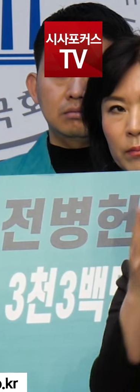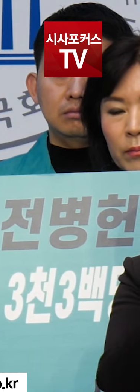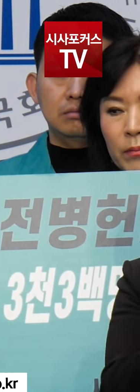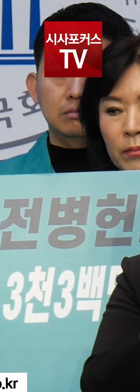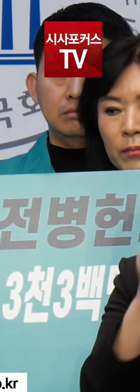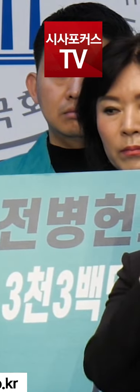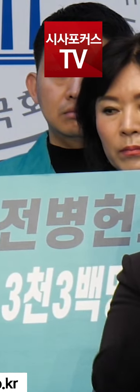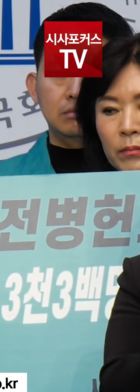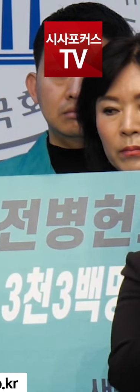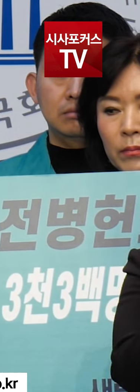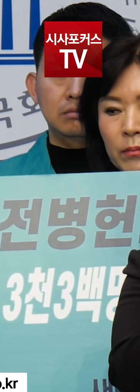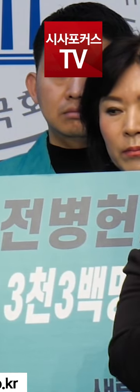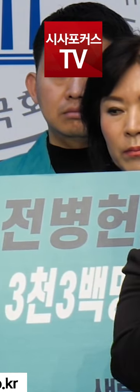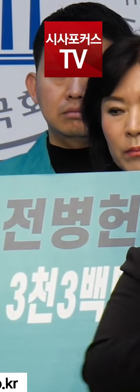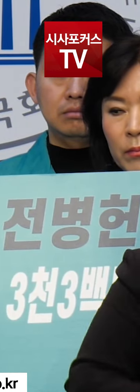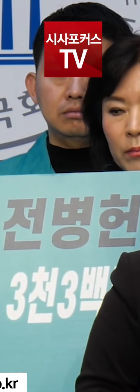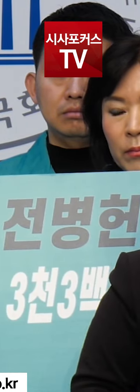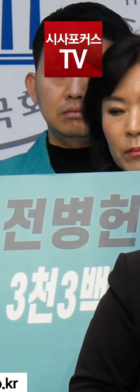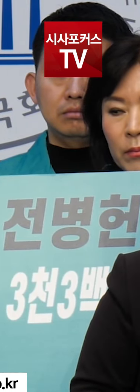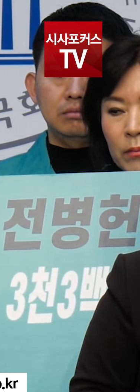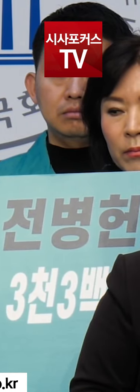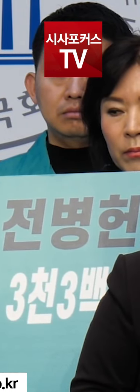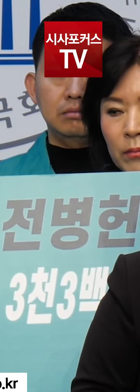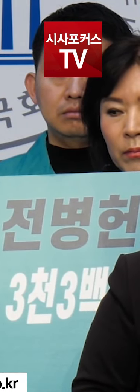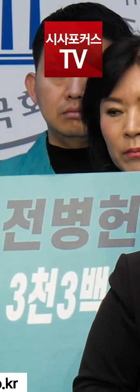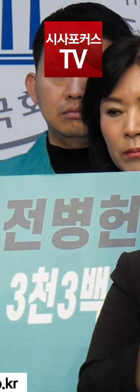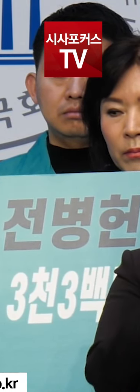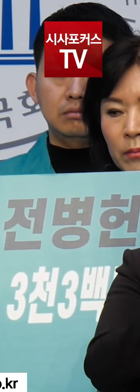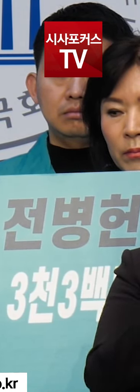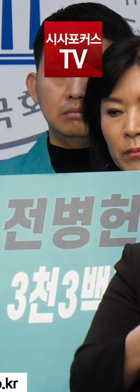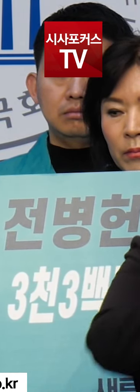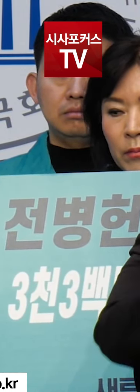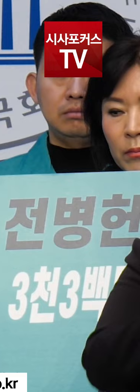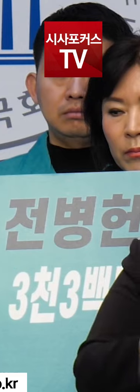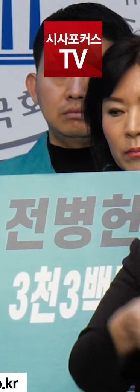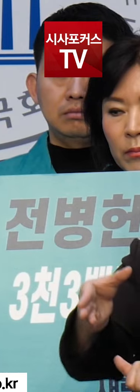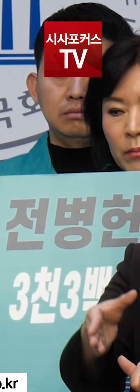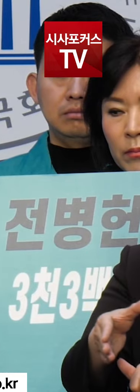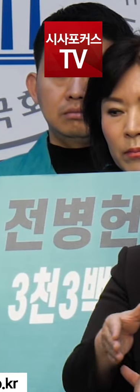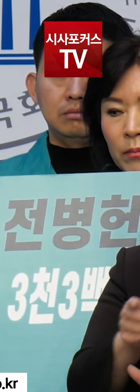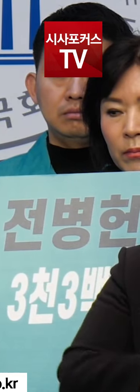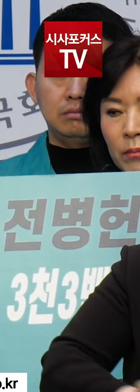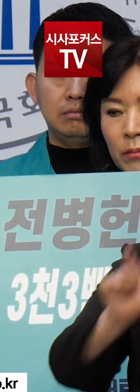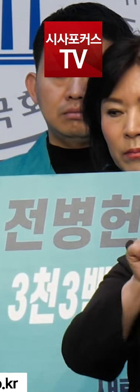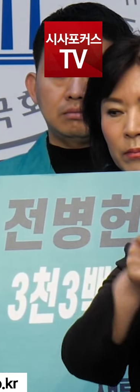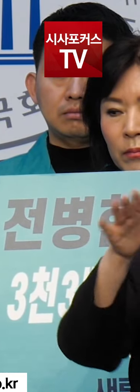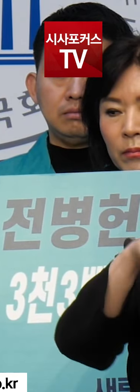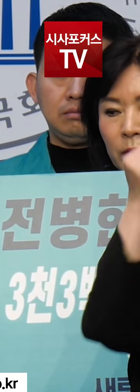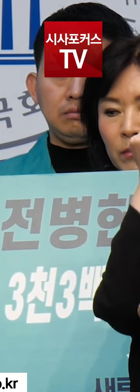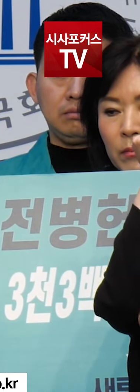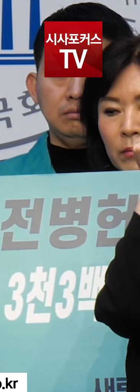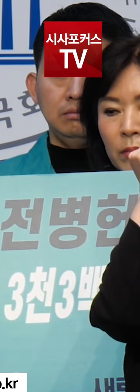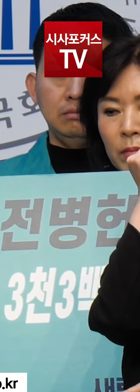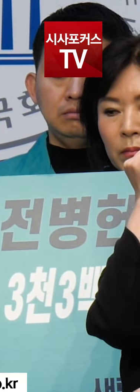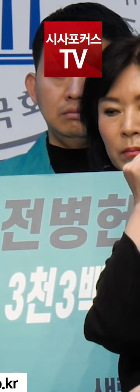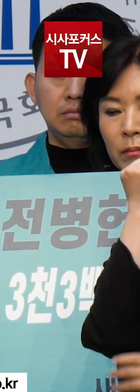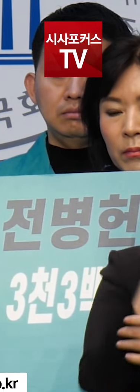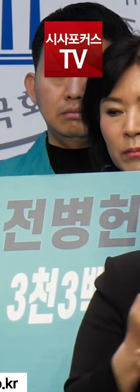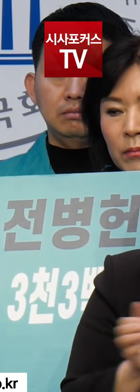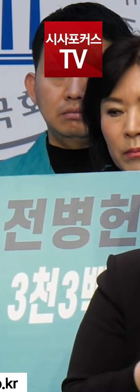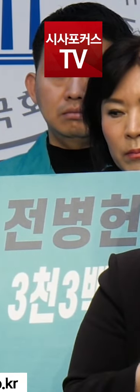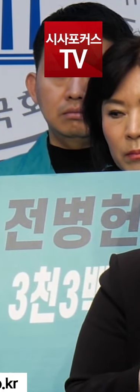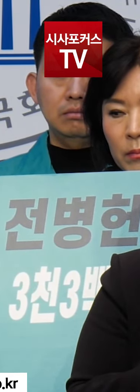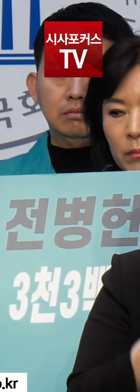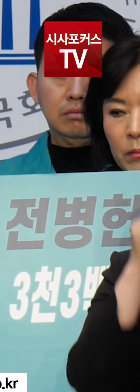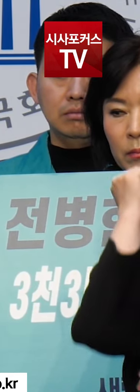합니다. 그러면서 두 번 죽이고 있습니다. 그러나 뿌리부터 썩은 나무에 어떻게